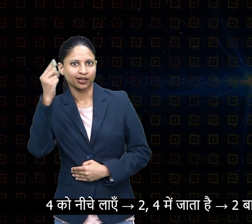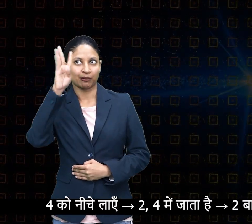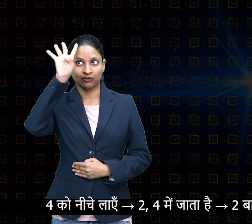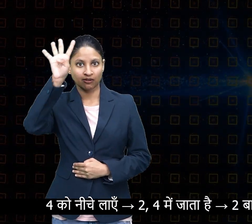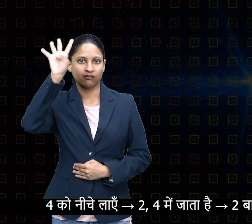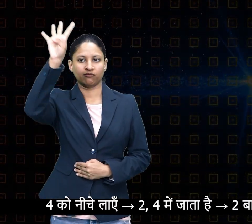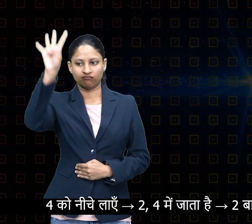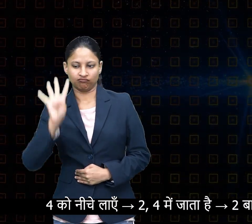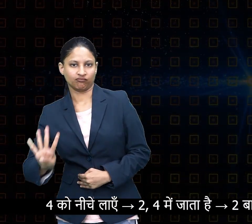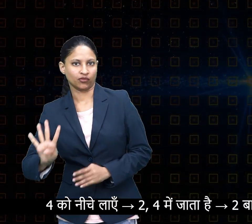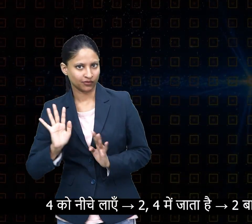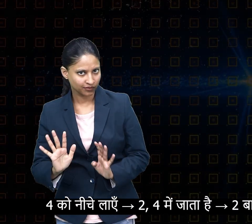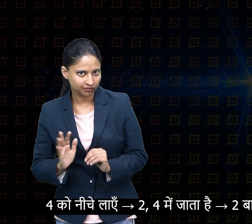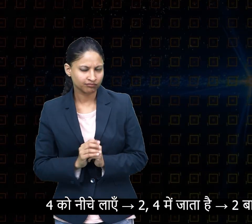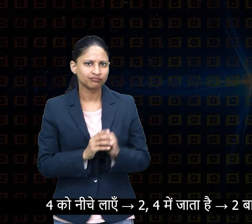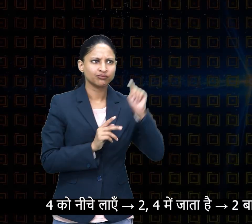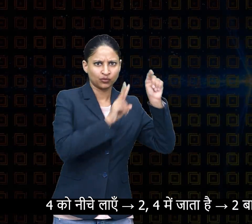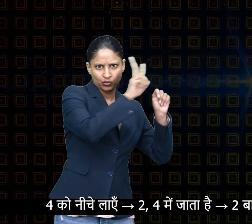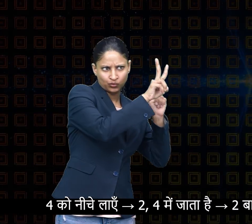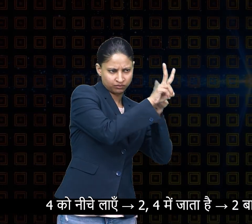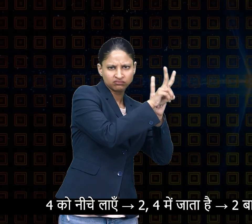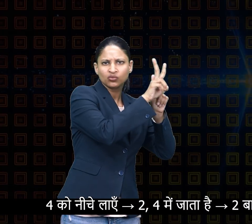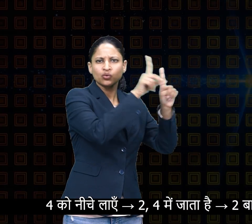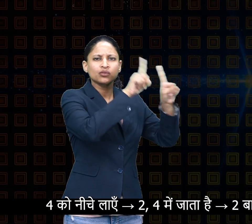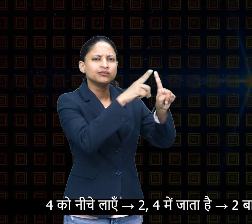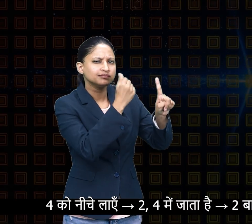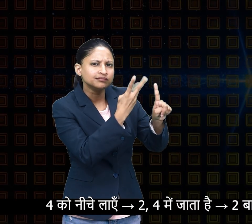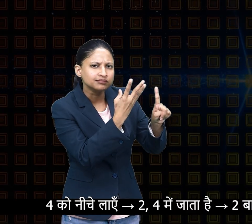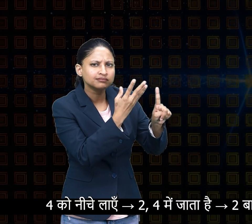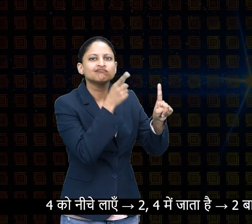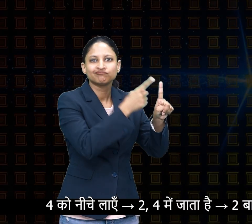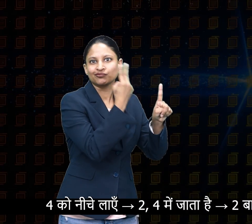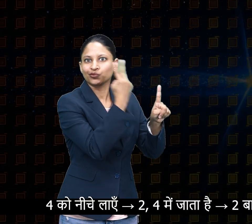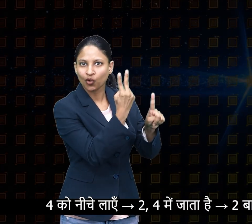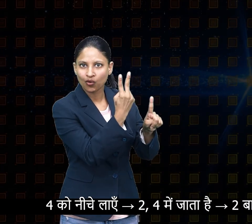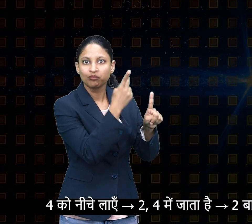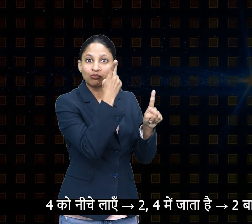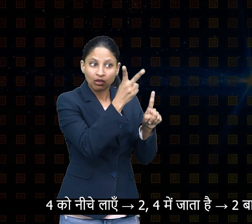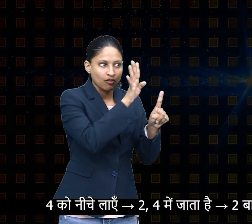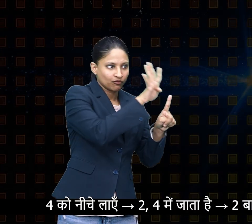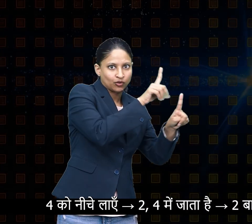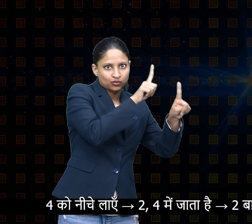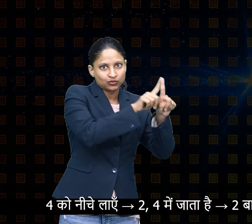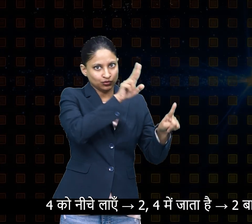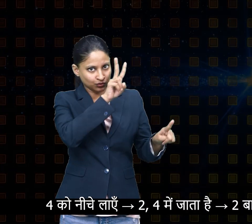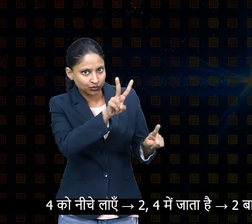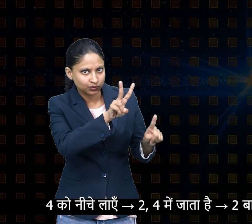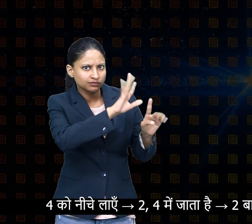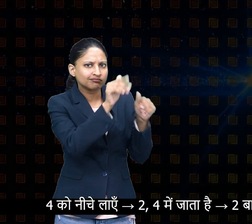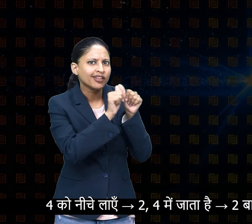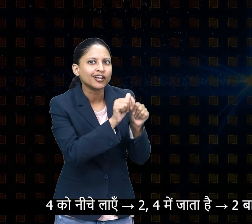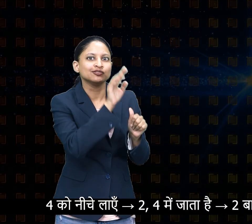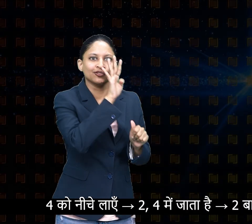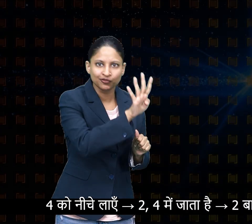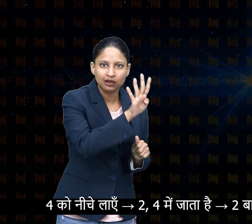4 को नीचे लाए। 2 4 में जाता है 2 बार। गुणा करें। 2 गुणा 2 बराबर 4। घटाएं।